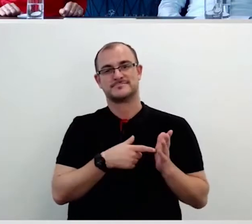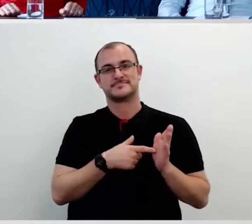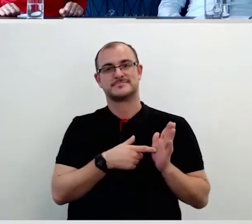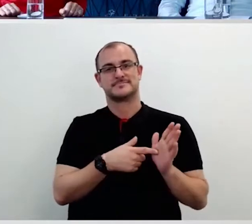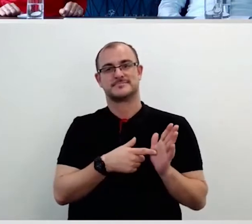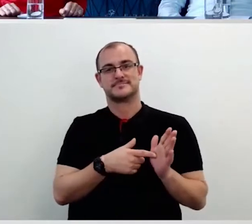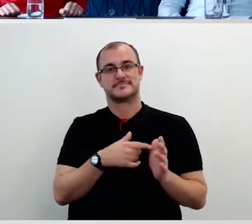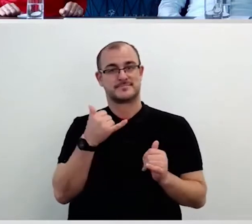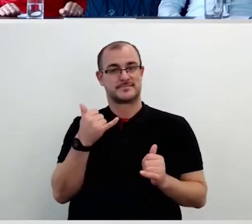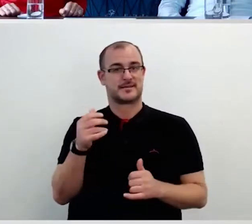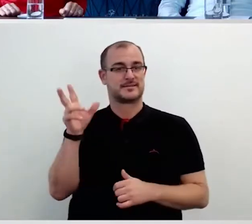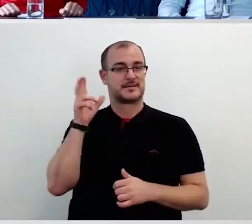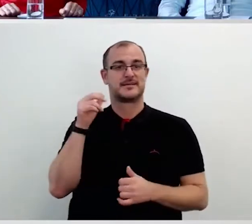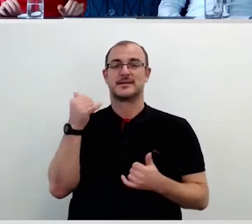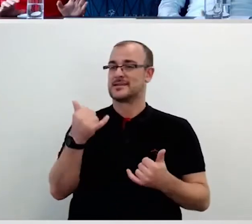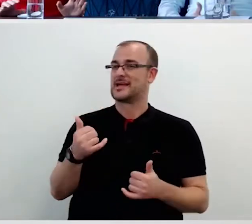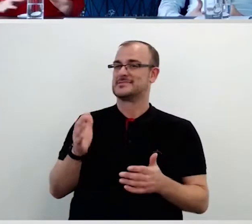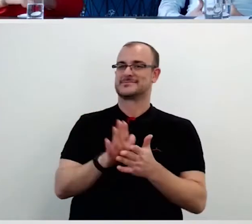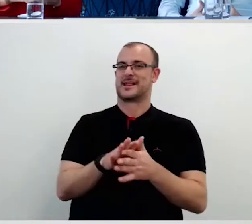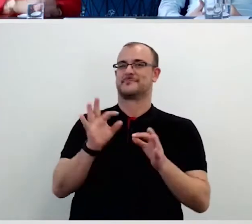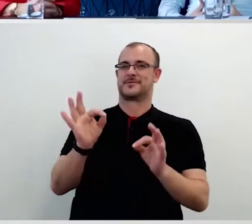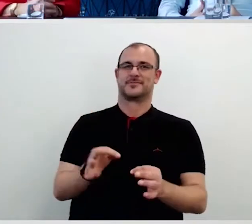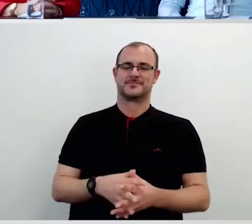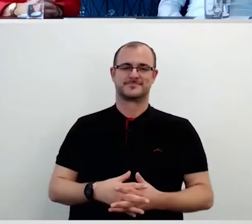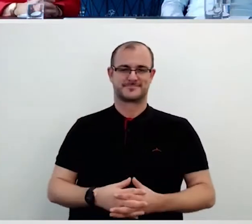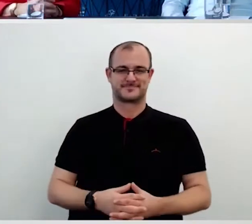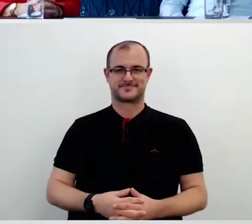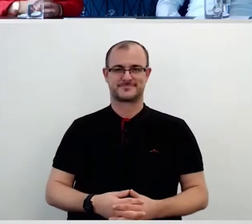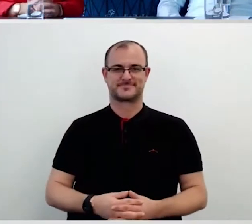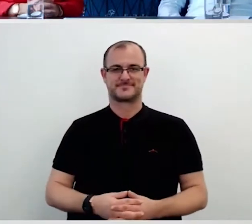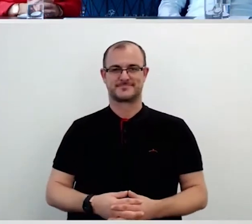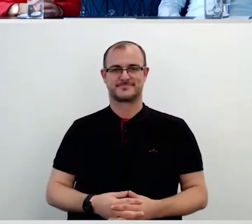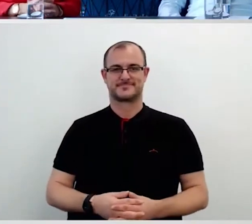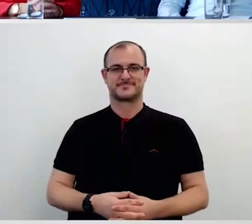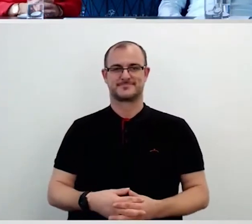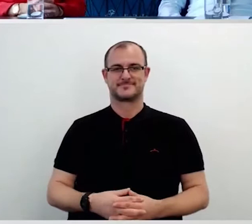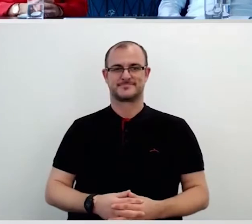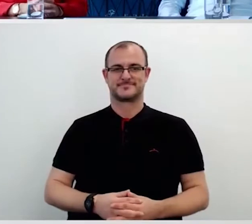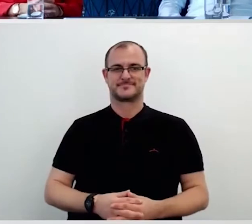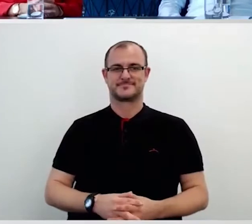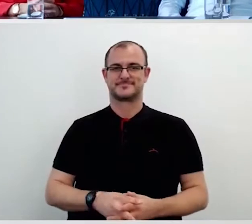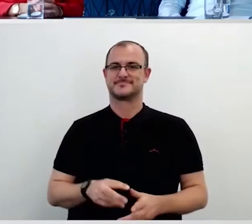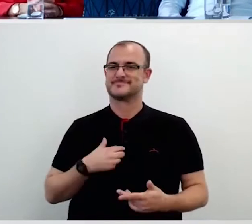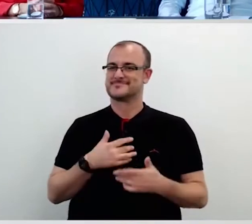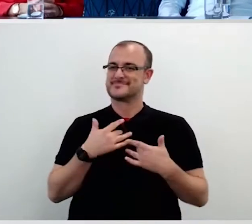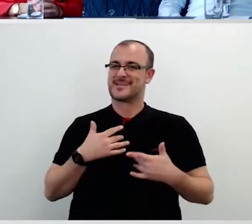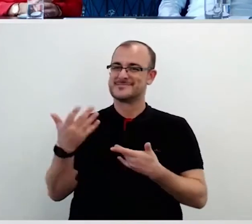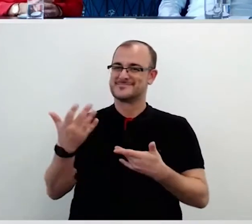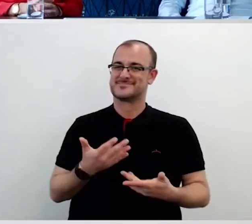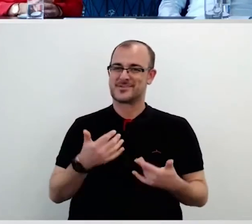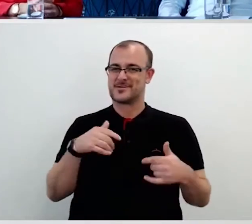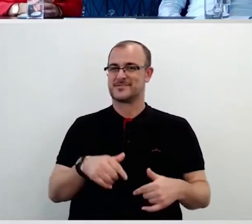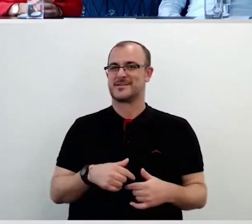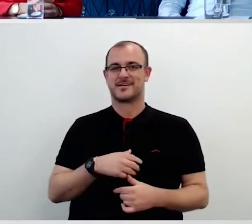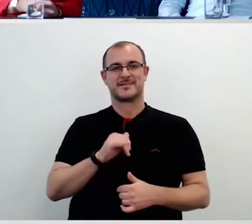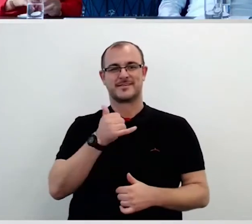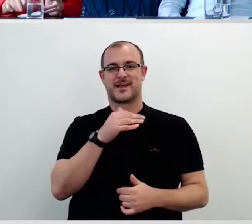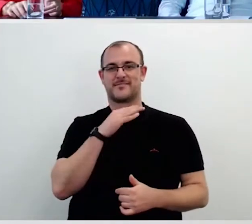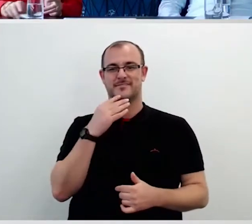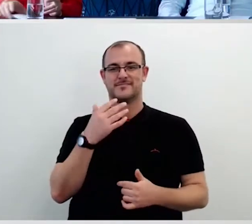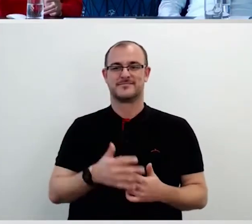Sie mit dem Preis. Jetzt sehr haben Sie gut aufgezeichnet. Wunderbar. Willkommen im Livestream nochmal. Ja, vielen